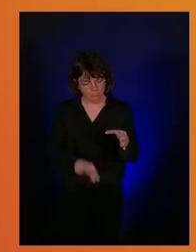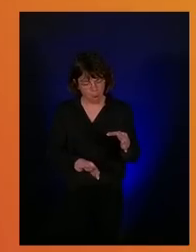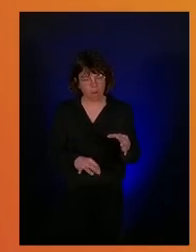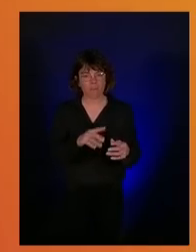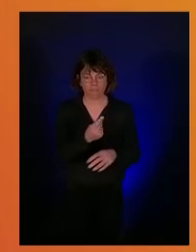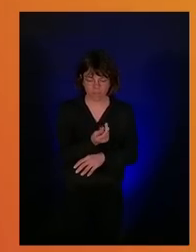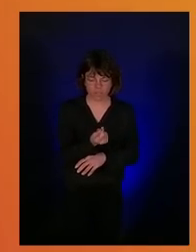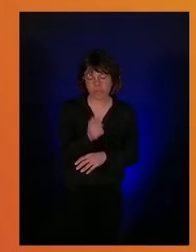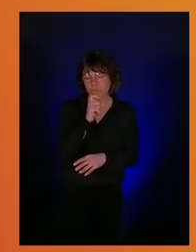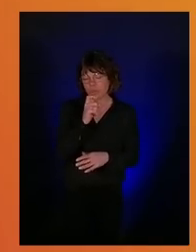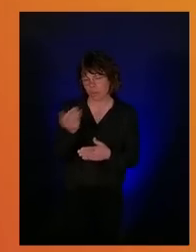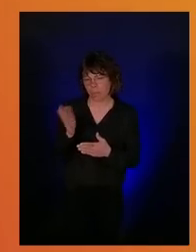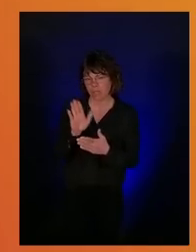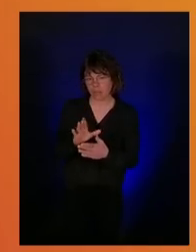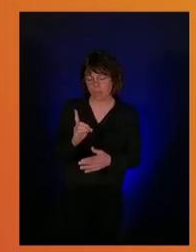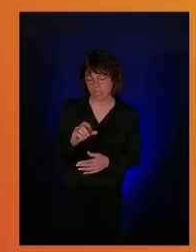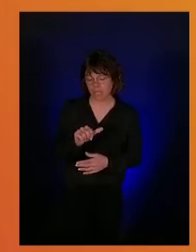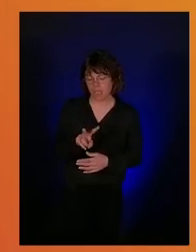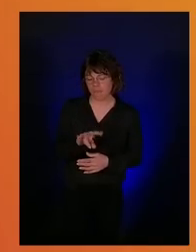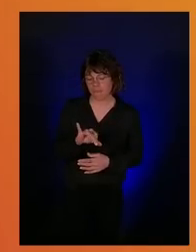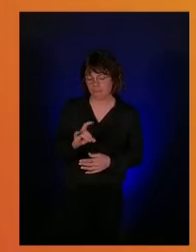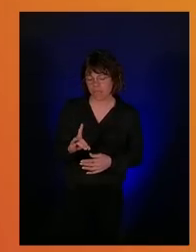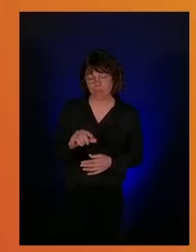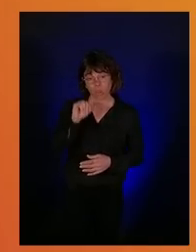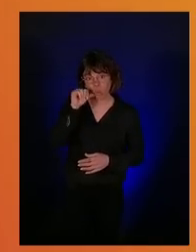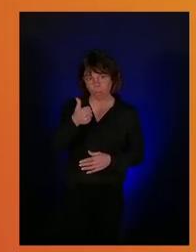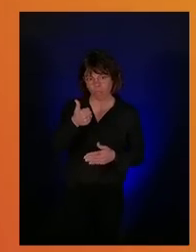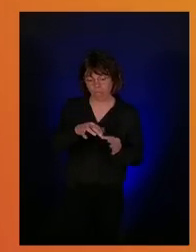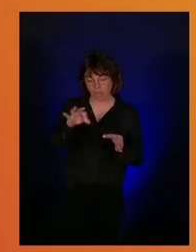a été présenté tout à l'heure par David. Donc on aura les résultats demain.